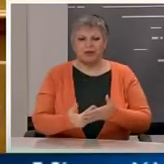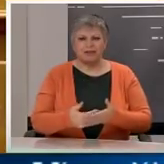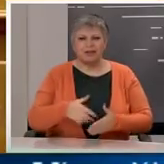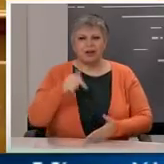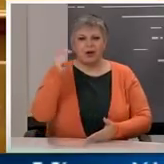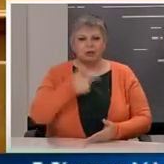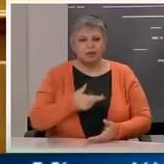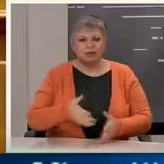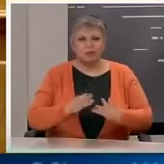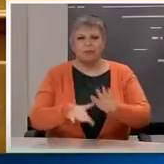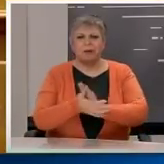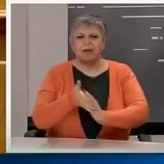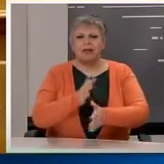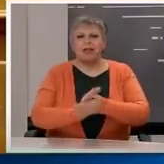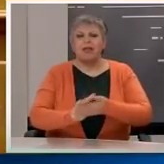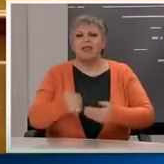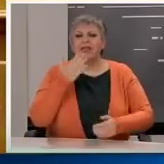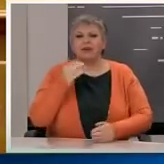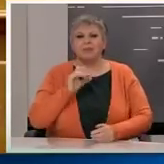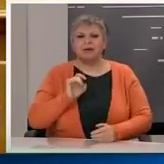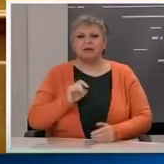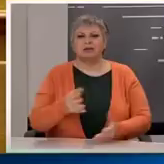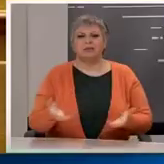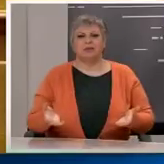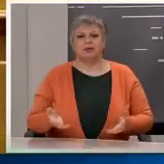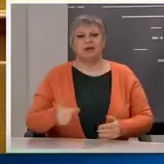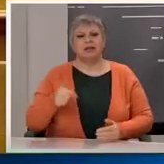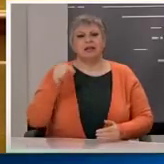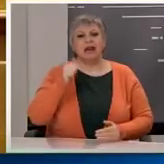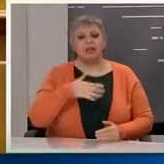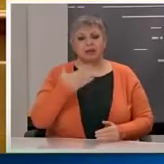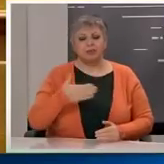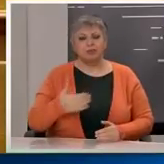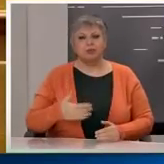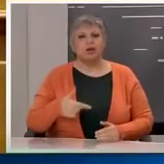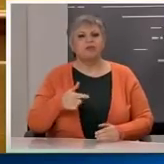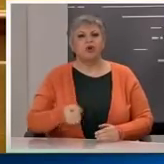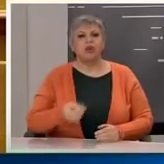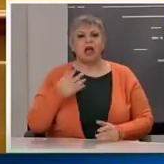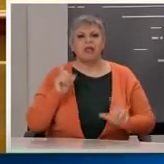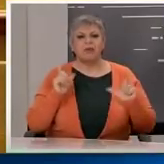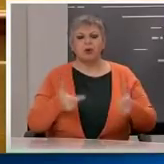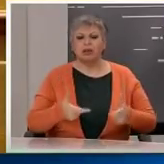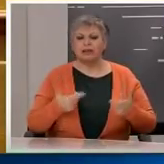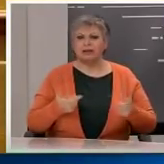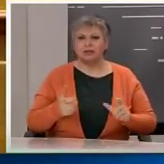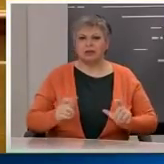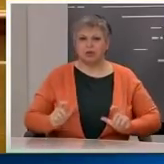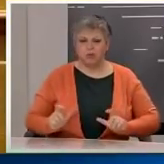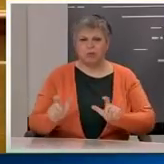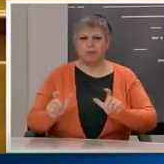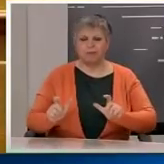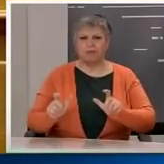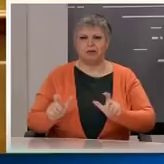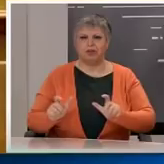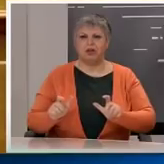επειδή έχουν καταρρεύσει όλες οι γραμμές άμυνας που χρησιμοποίησε μέχρι τώρα η Νέα Δημοκρατία. Η πρώτη γραμμή άμυνας ήταν